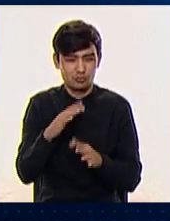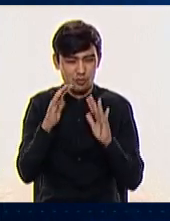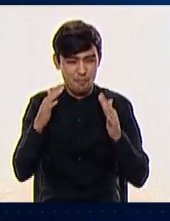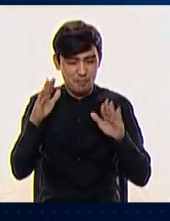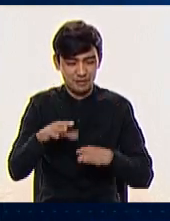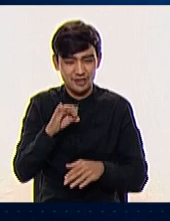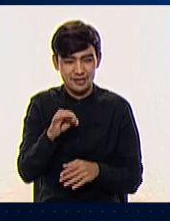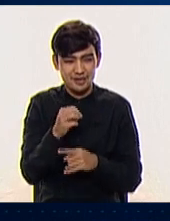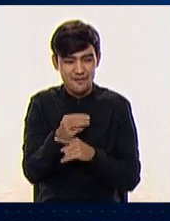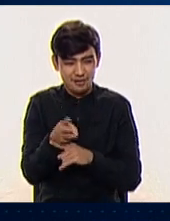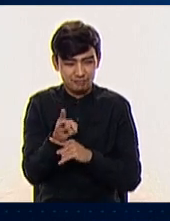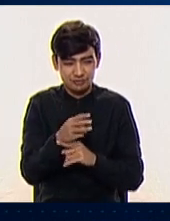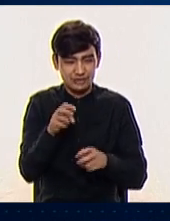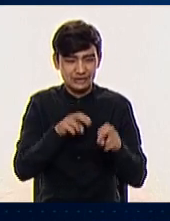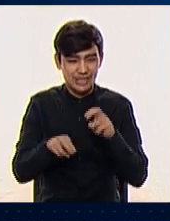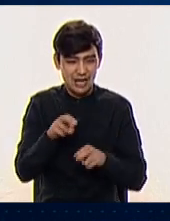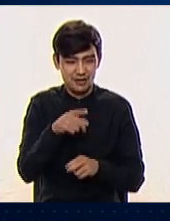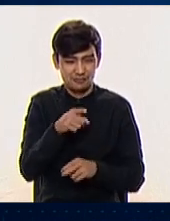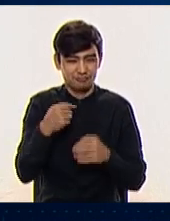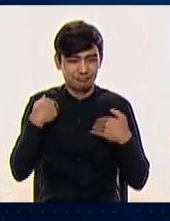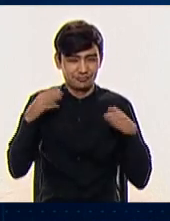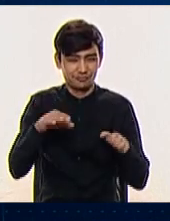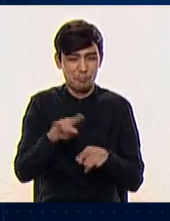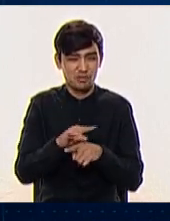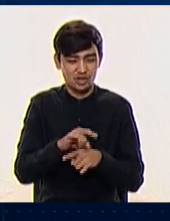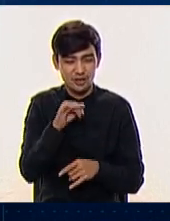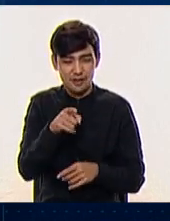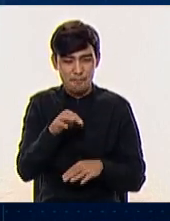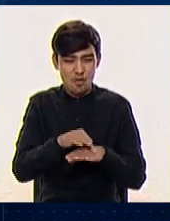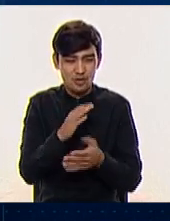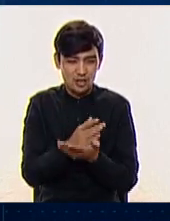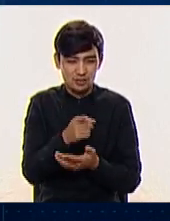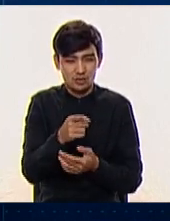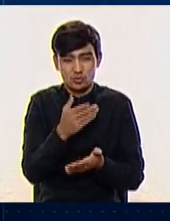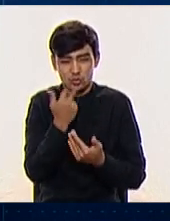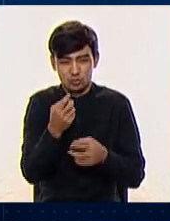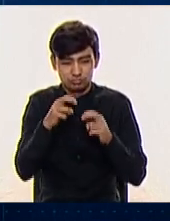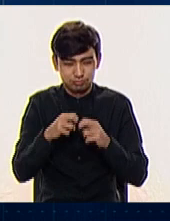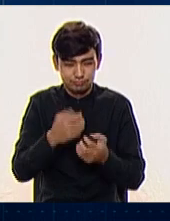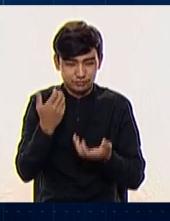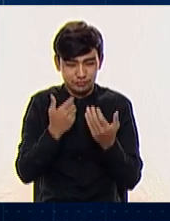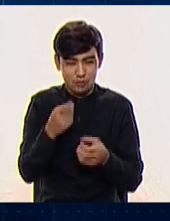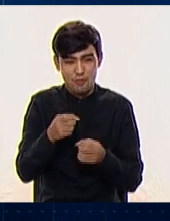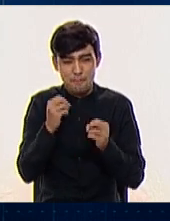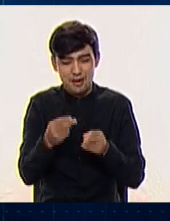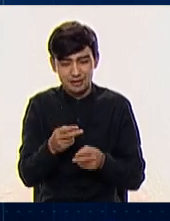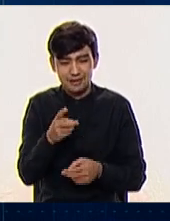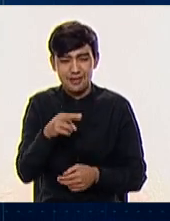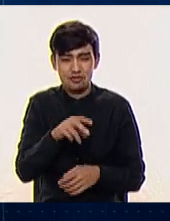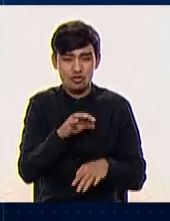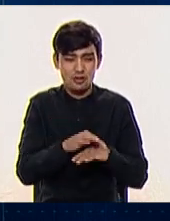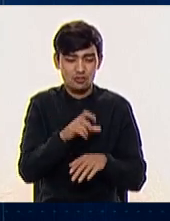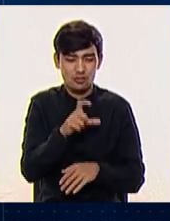свете нескольких фонарей в поисках летучих мышей. Они изучают заболевания этих животных на предмет опасности для